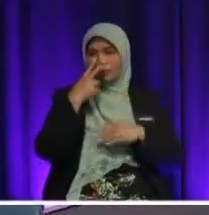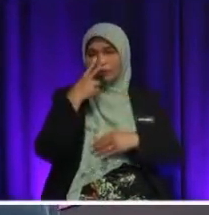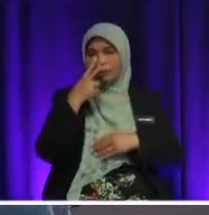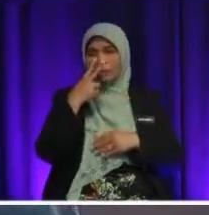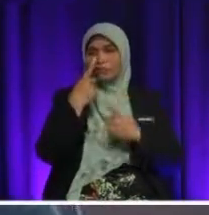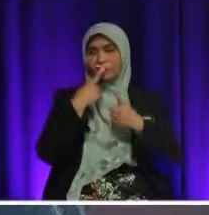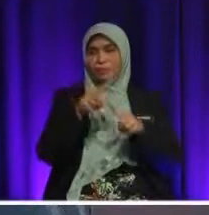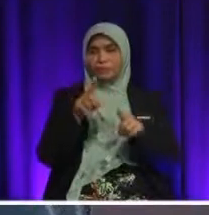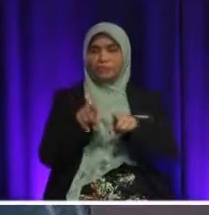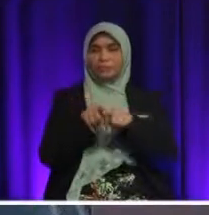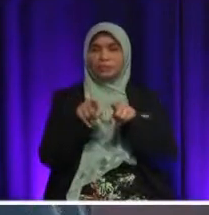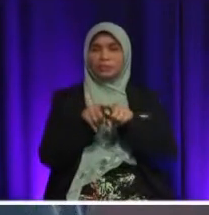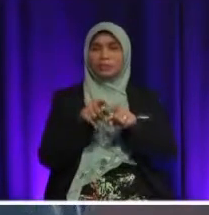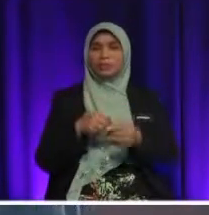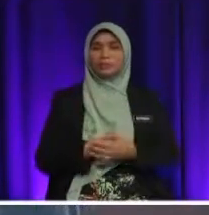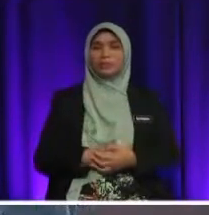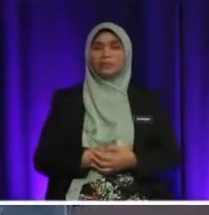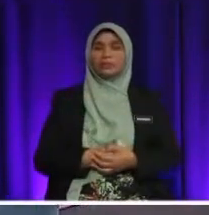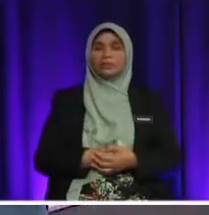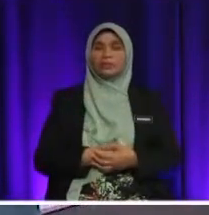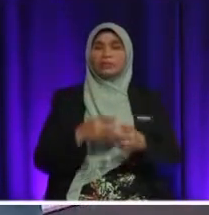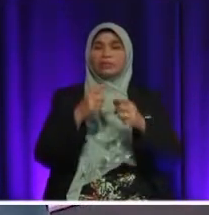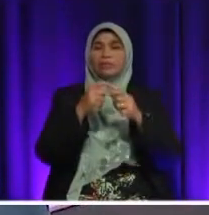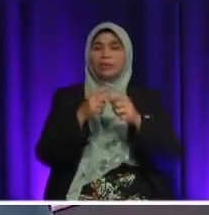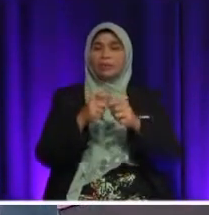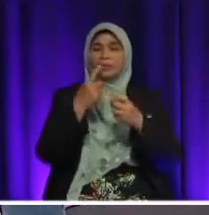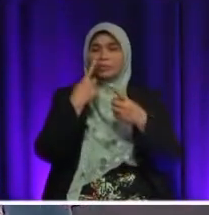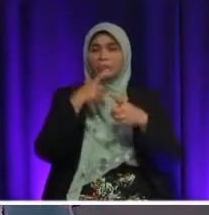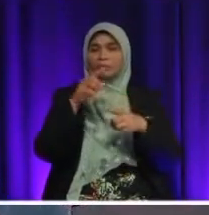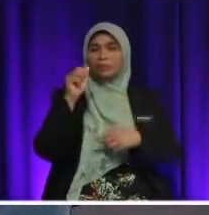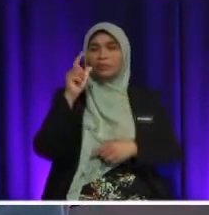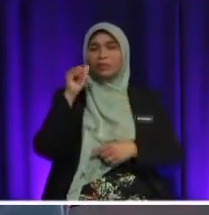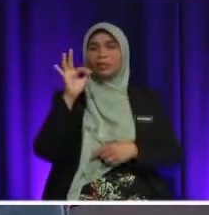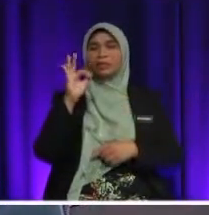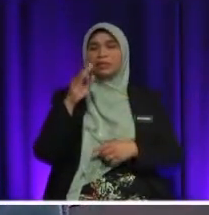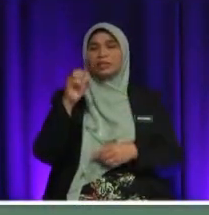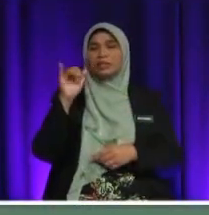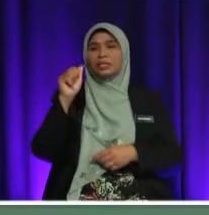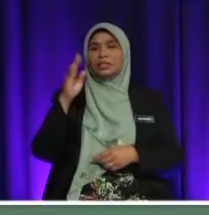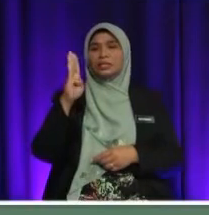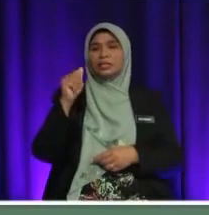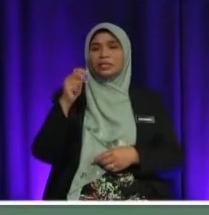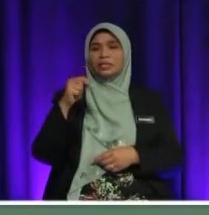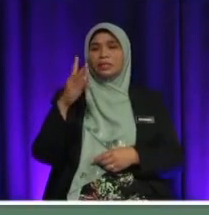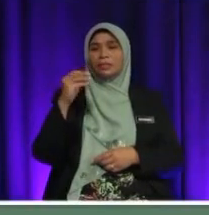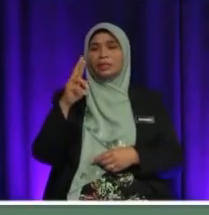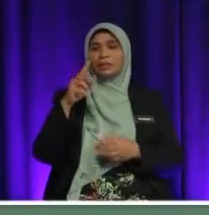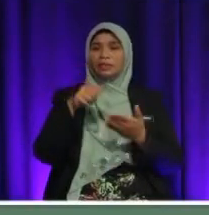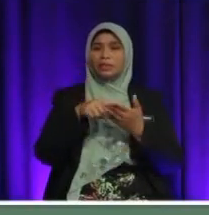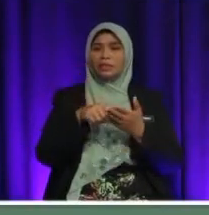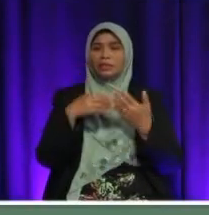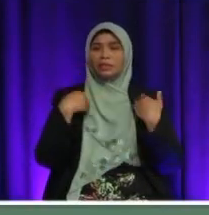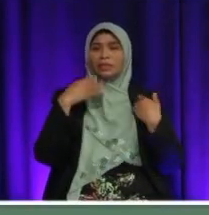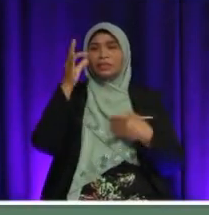sama-sama hai oke tepat sekali jawaban alis jadi Syahbandar ini pola fikirnya mempunyai